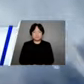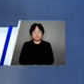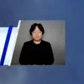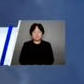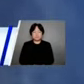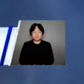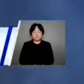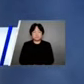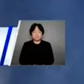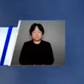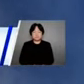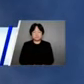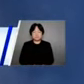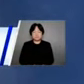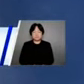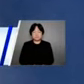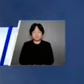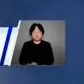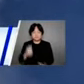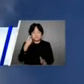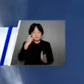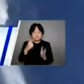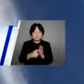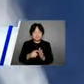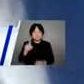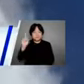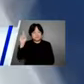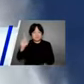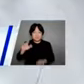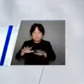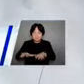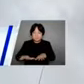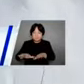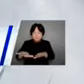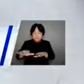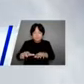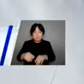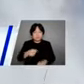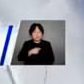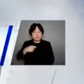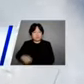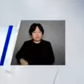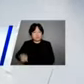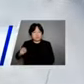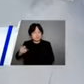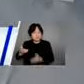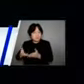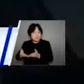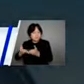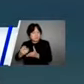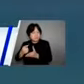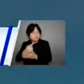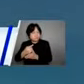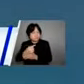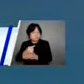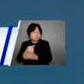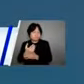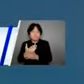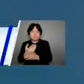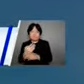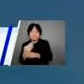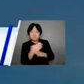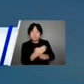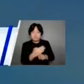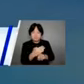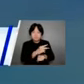Hindi lang sa dagat nangyayari ang sinasabing dangerous maneuvers ng China sa mga Pilipino sa Scarborough o Panatag Shoal. Nitong Webes,